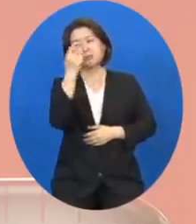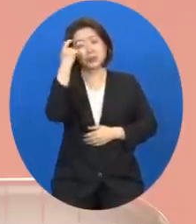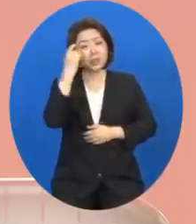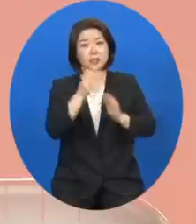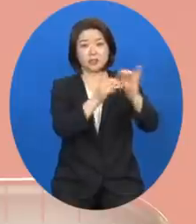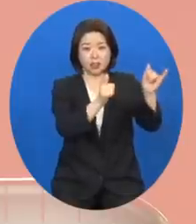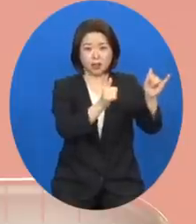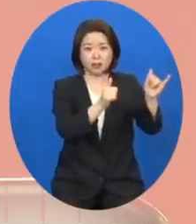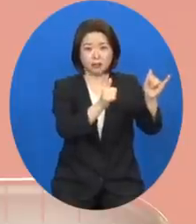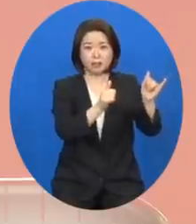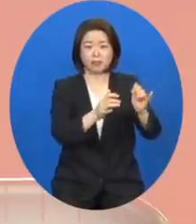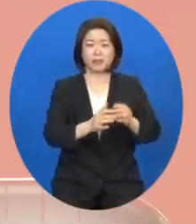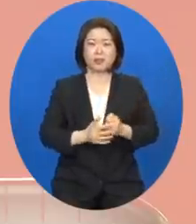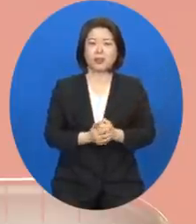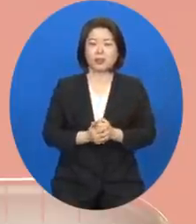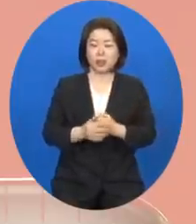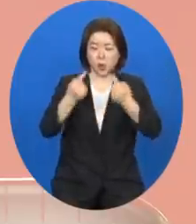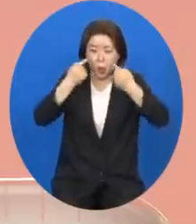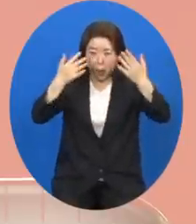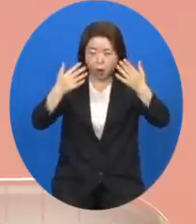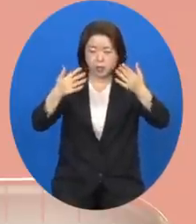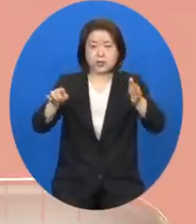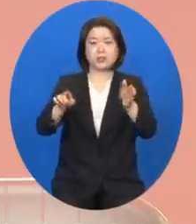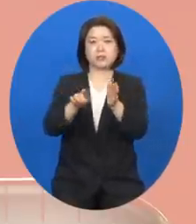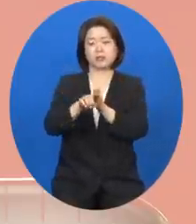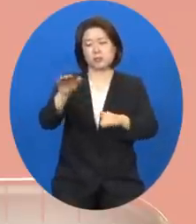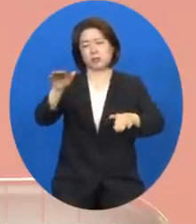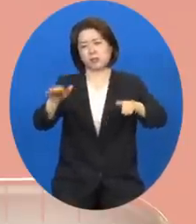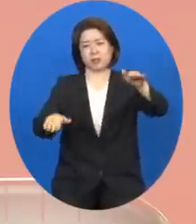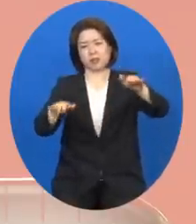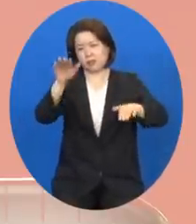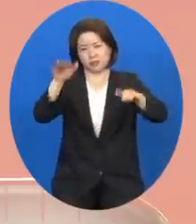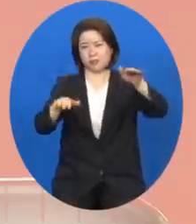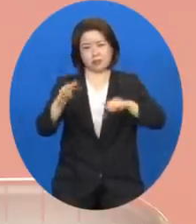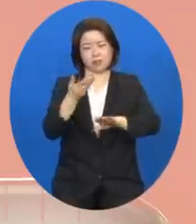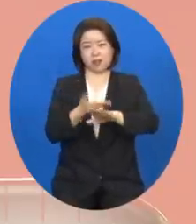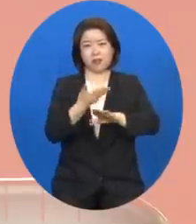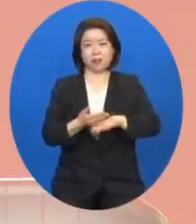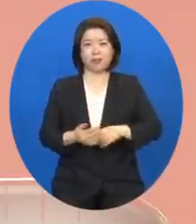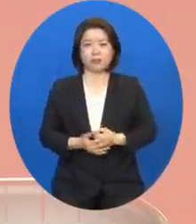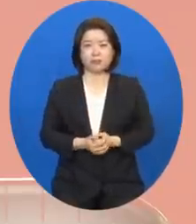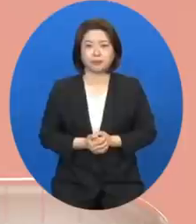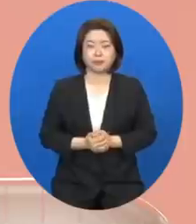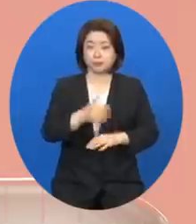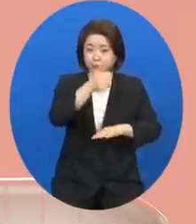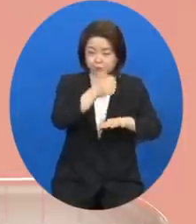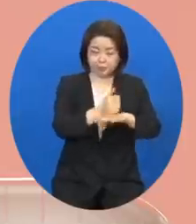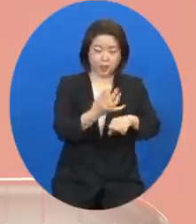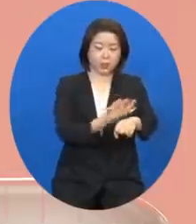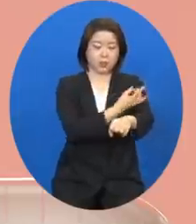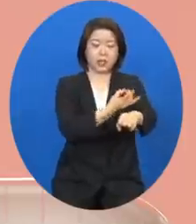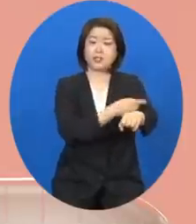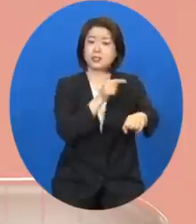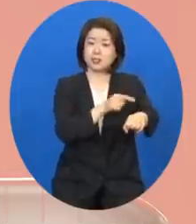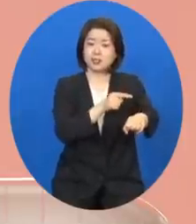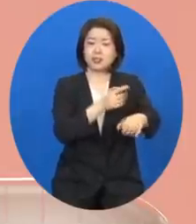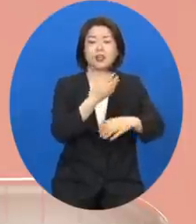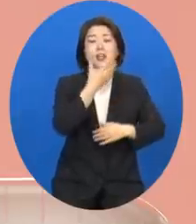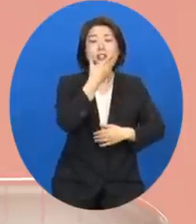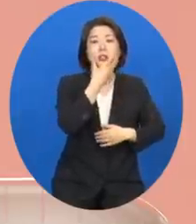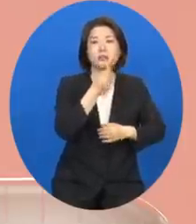사람, 뚜렷하게 믿음이 다릅니다. 결국은 에서는 그 복을 잃지요.